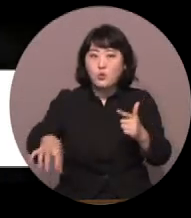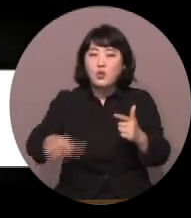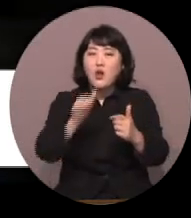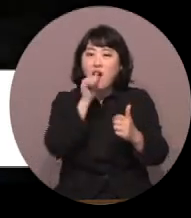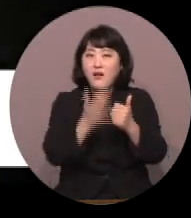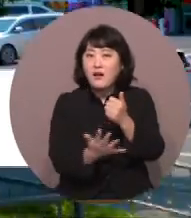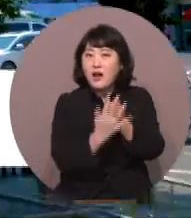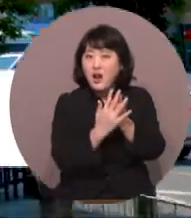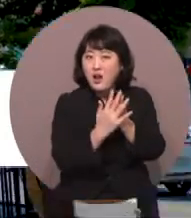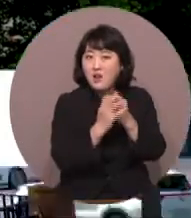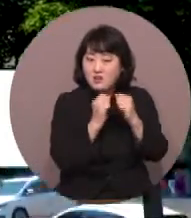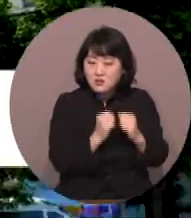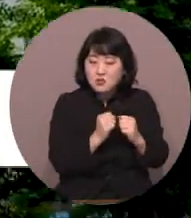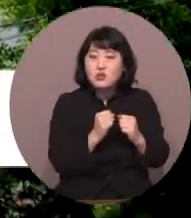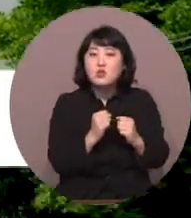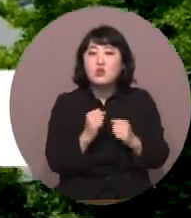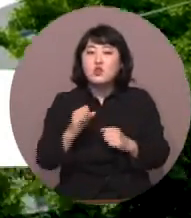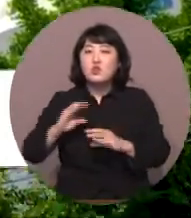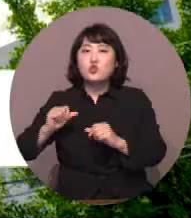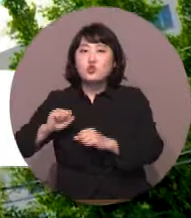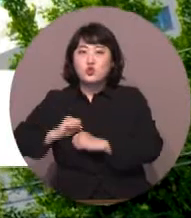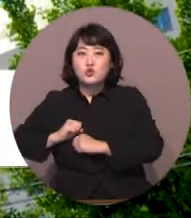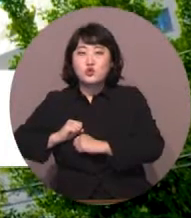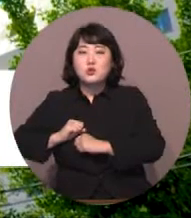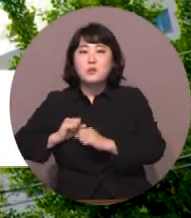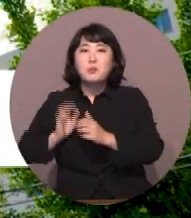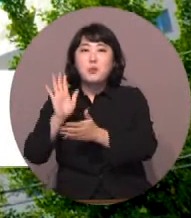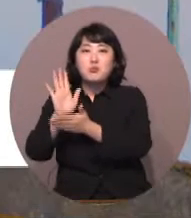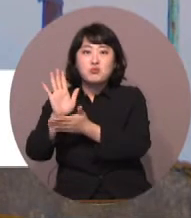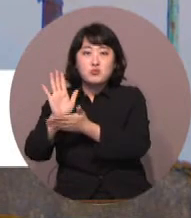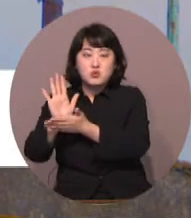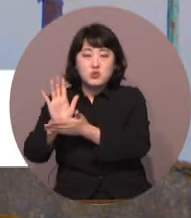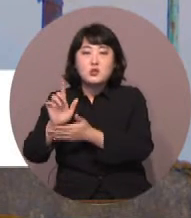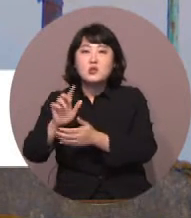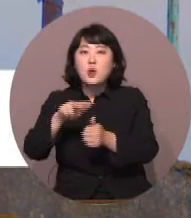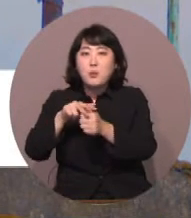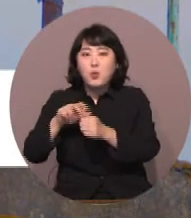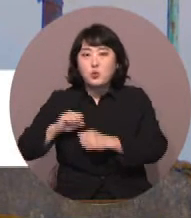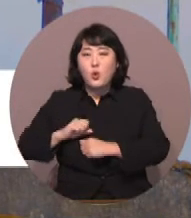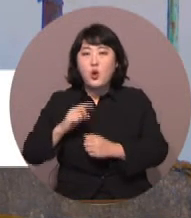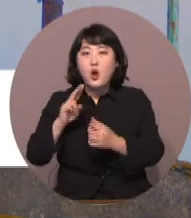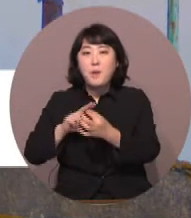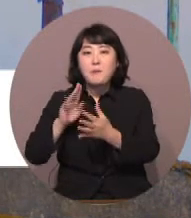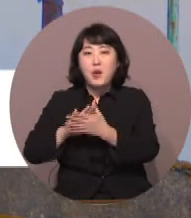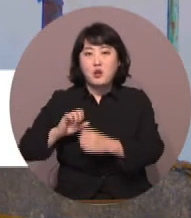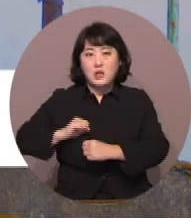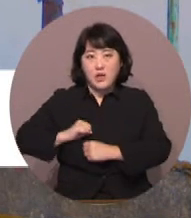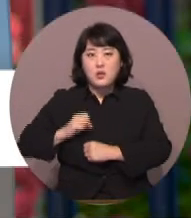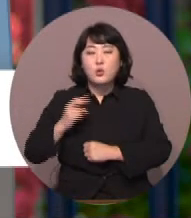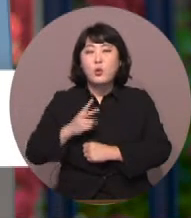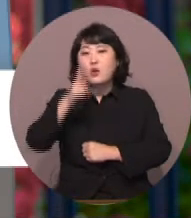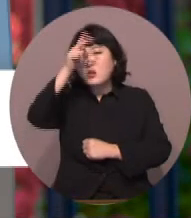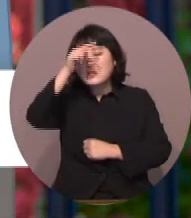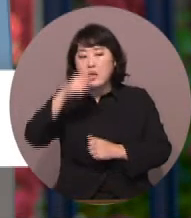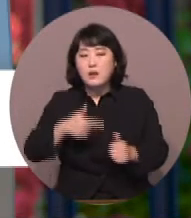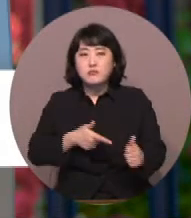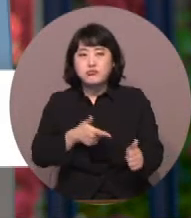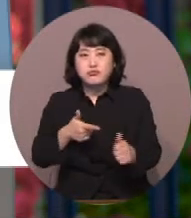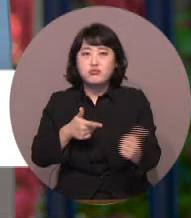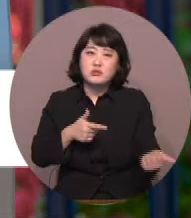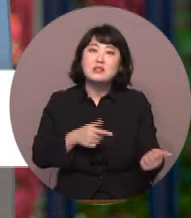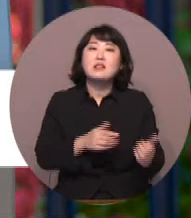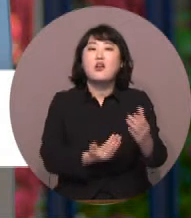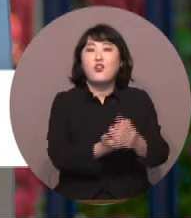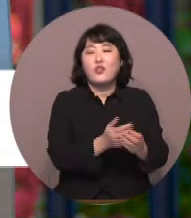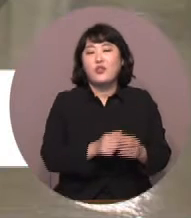형무소에 수감돼 육군본부 정보국 꽈 헌병대 경찰에 의해 집단 희생된 사건입니다 진